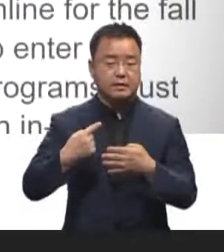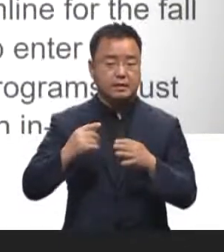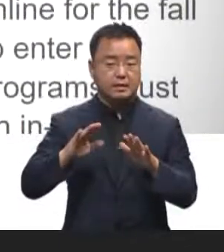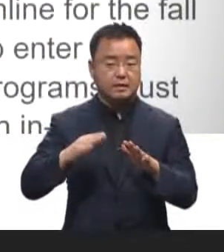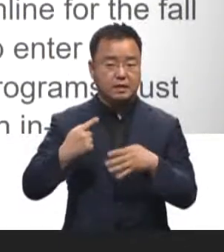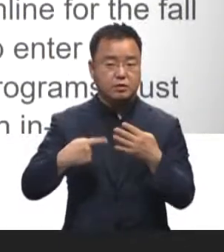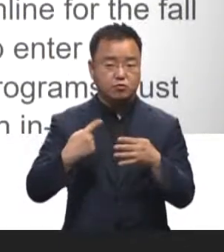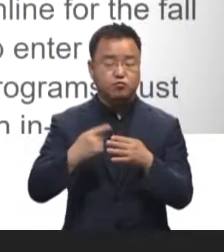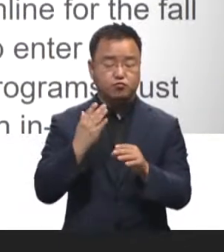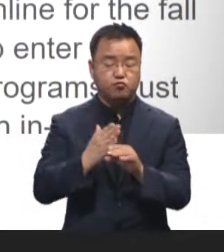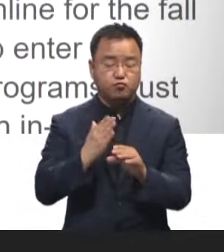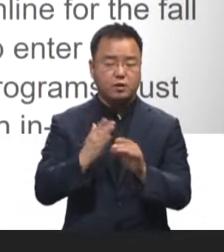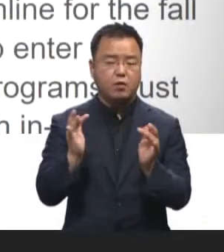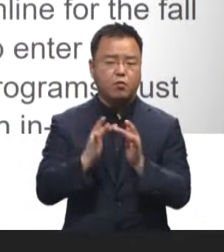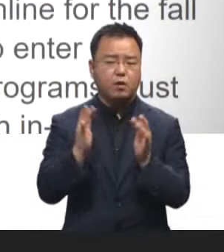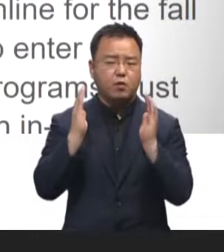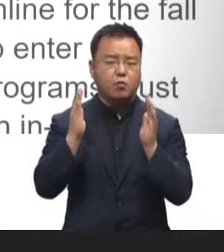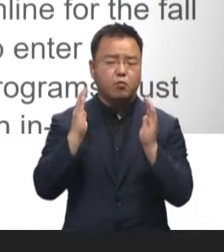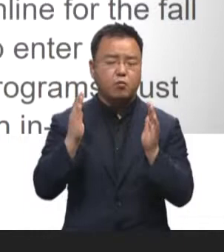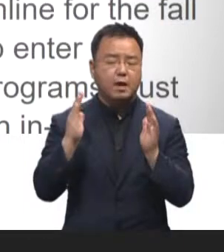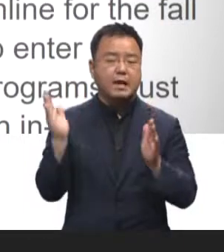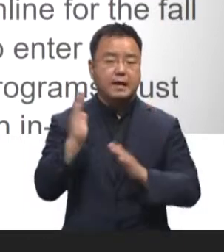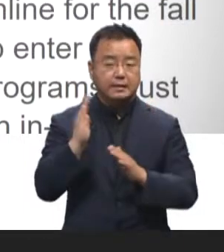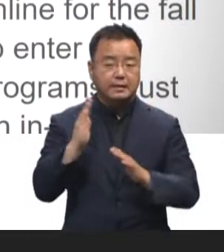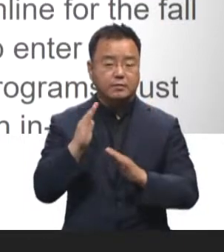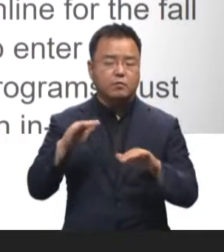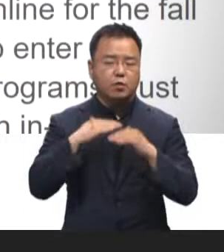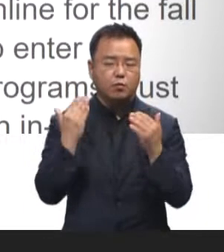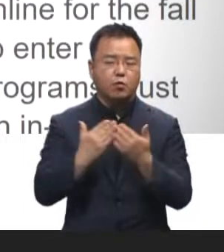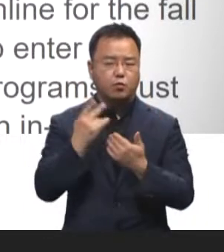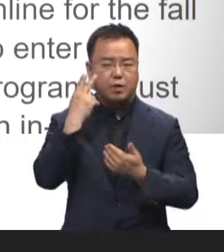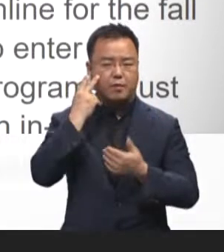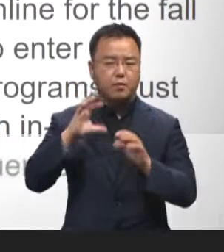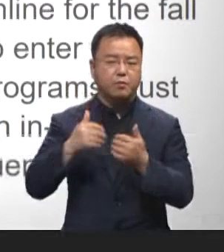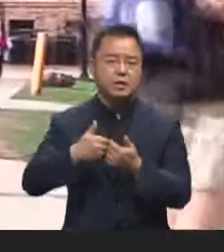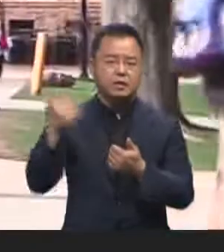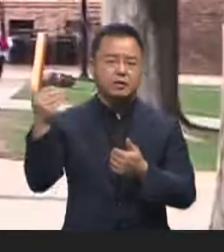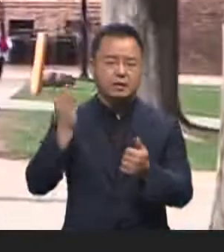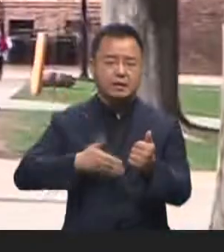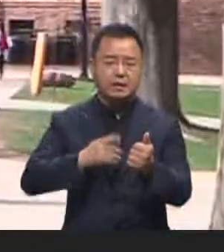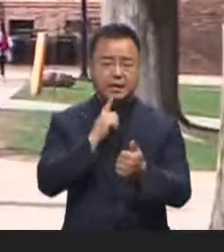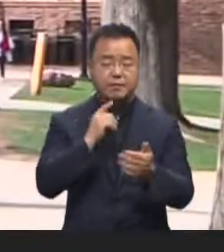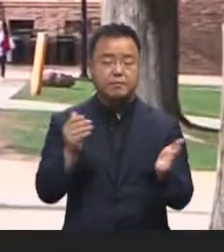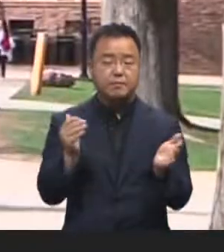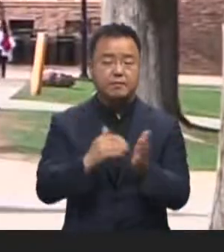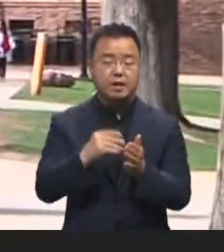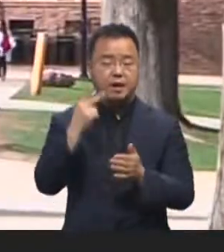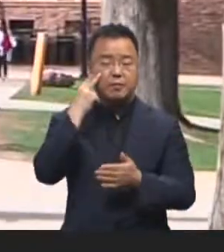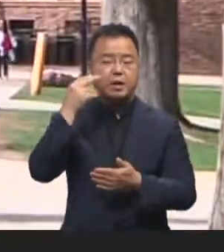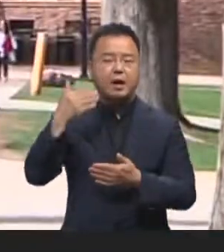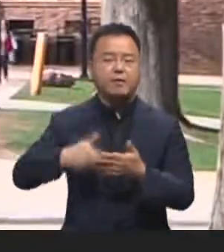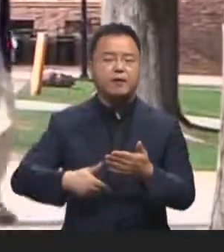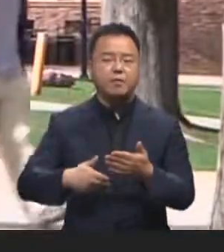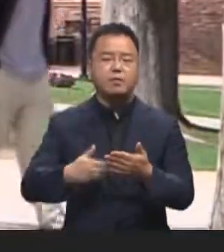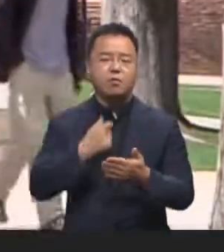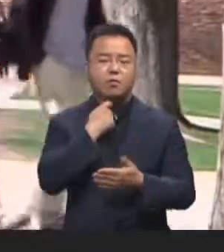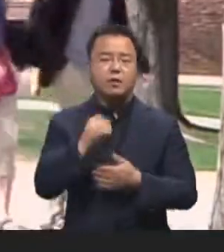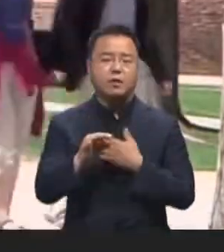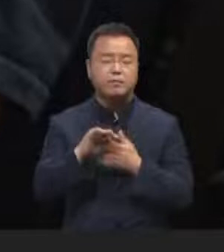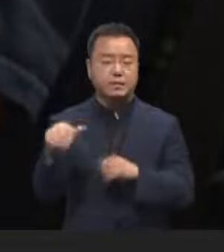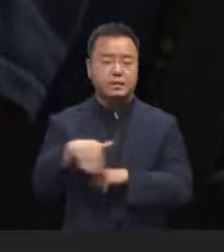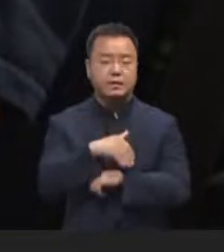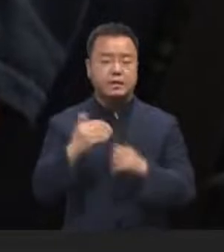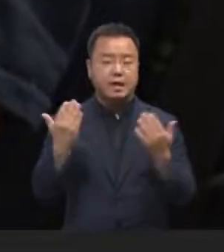다니는 외국인 유학생은 미국을 떠나야 한다고 명시했습니다 미국의 남으려면 다니던 학교의 그만두고